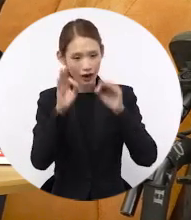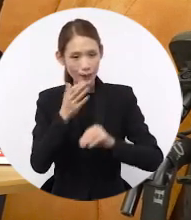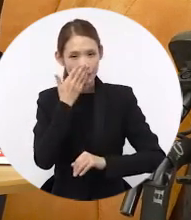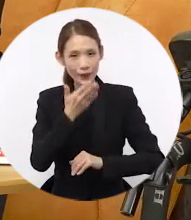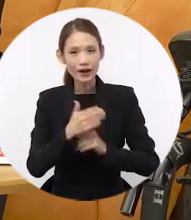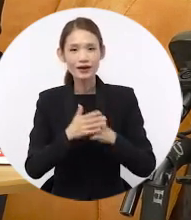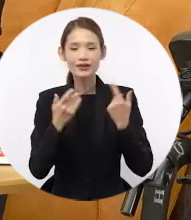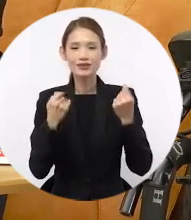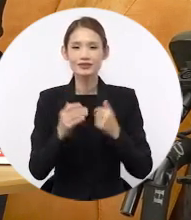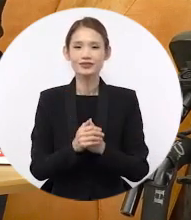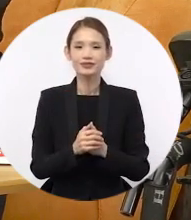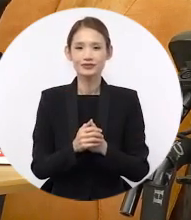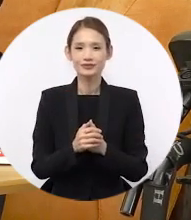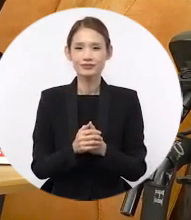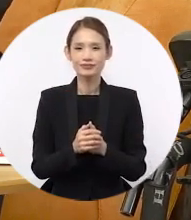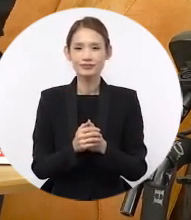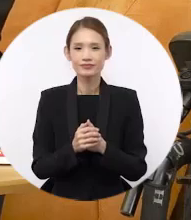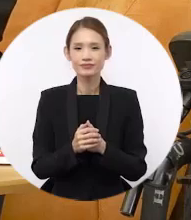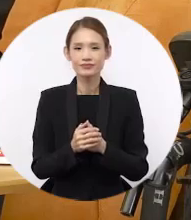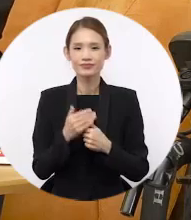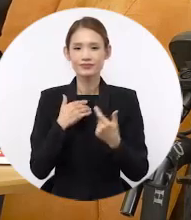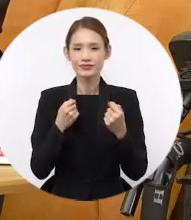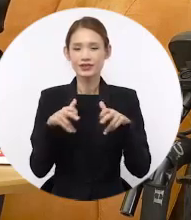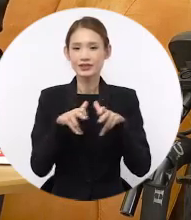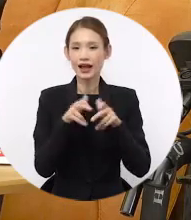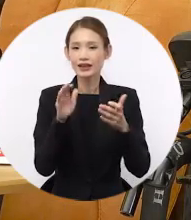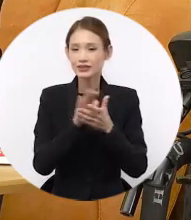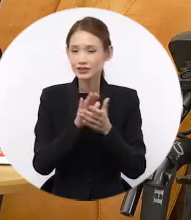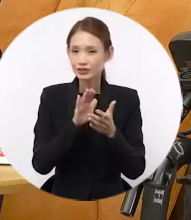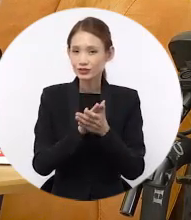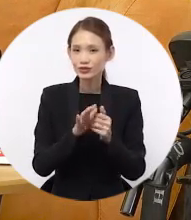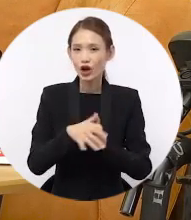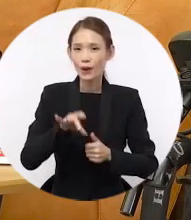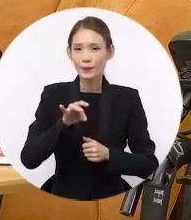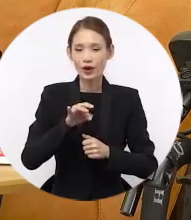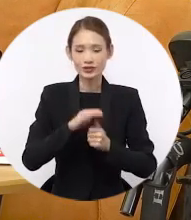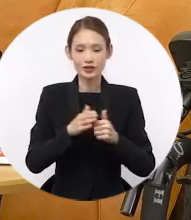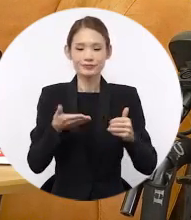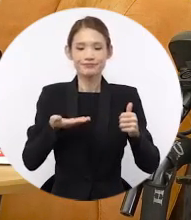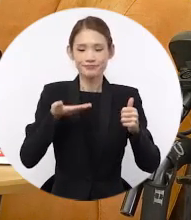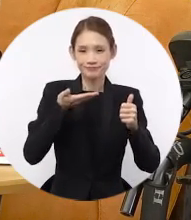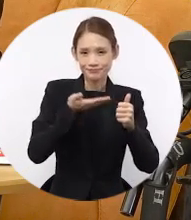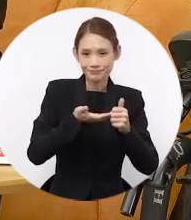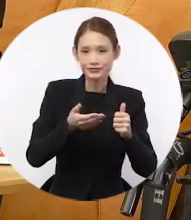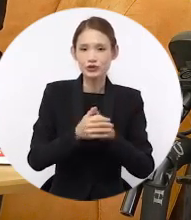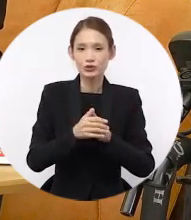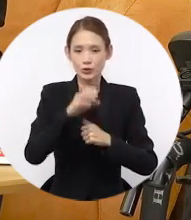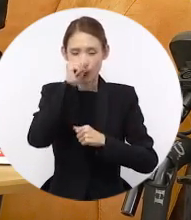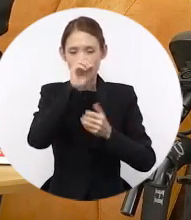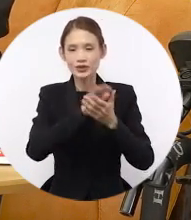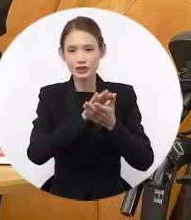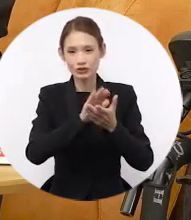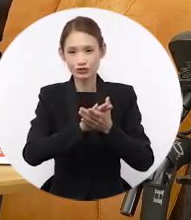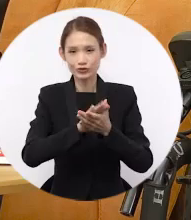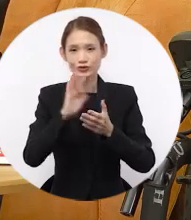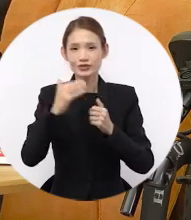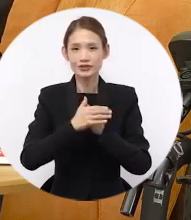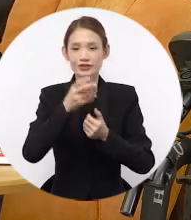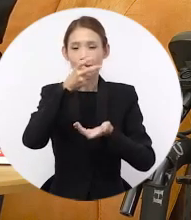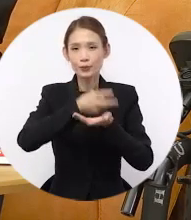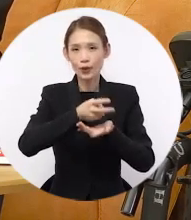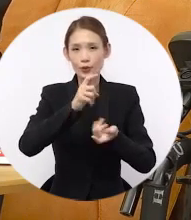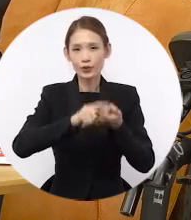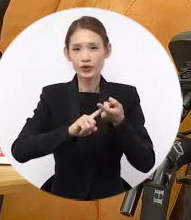기회가 되었다고 생각을 하고요. 저도 이제 장애인 친구들에게 먼저 손을 내밀어서 좋은 친구가 되고 이 제도에